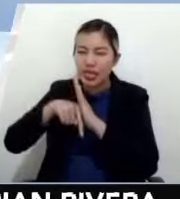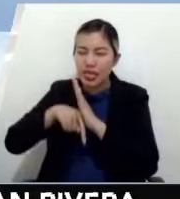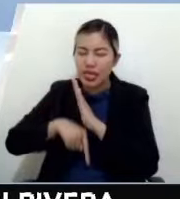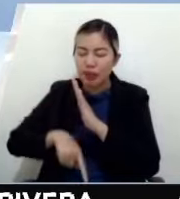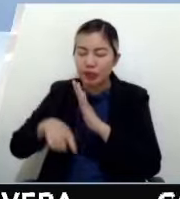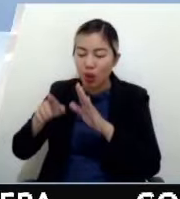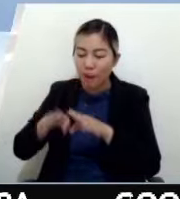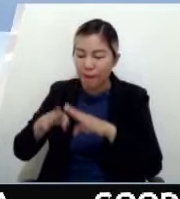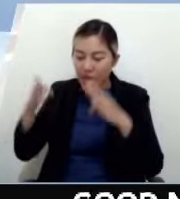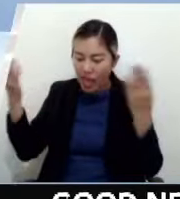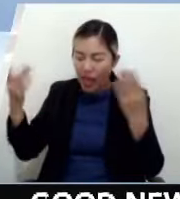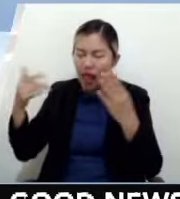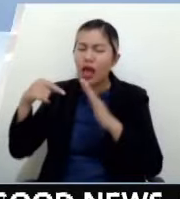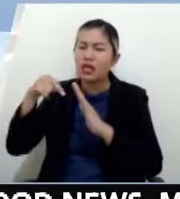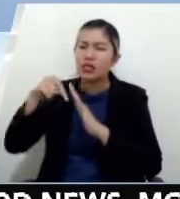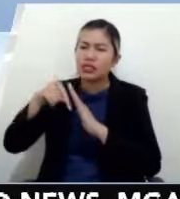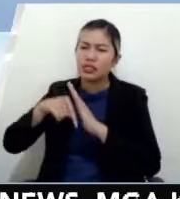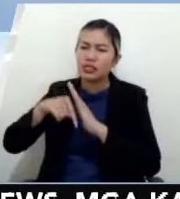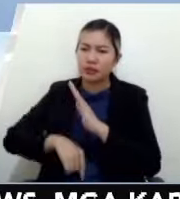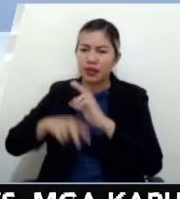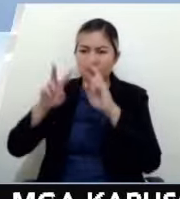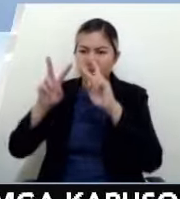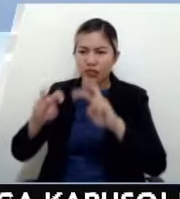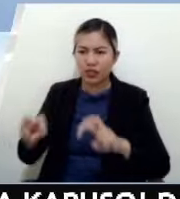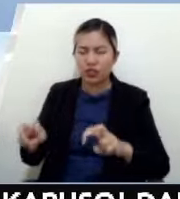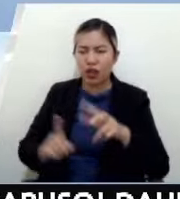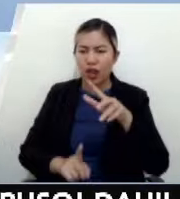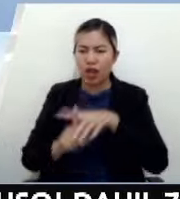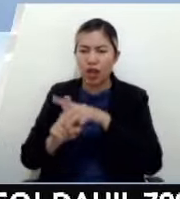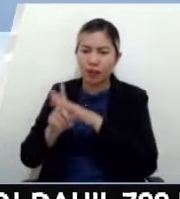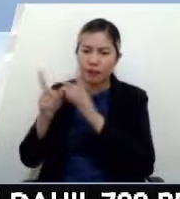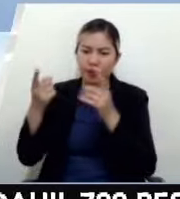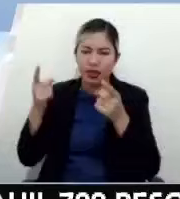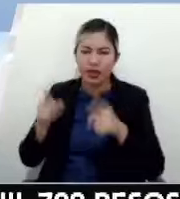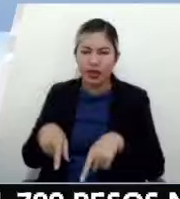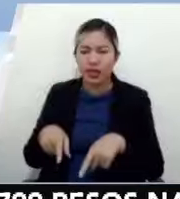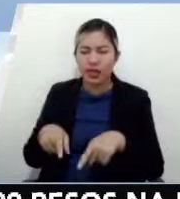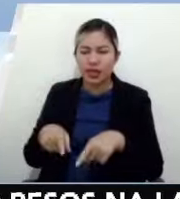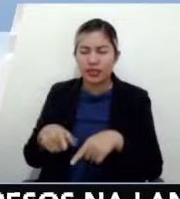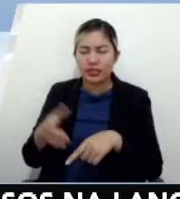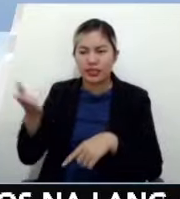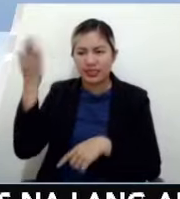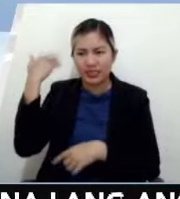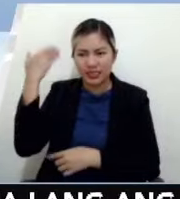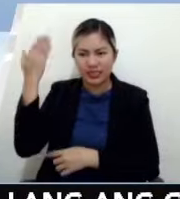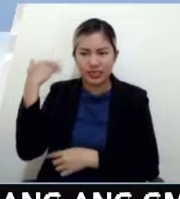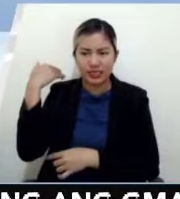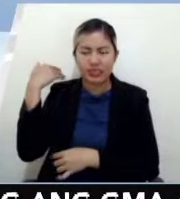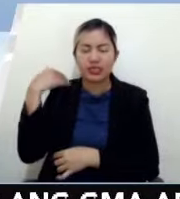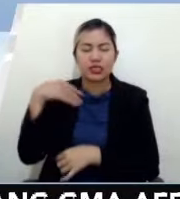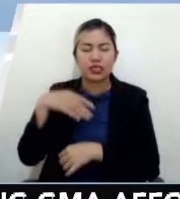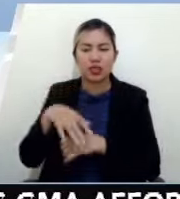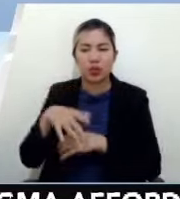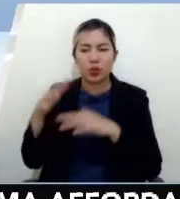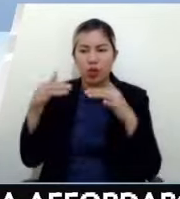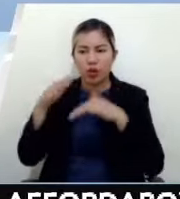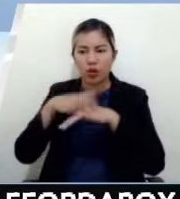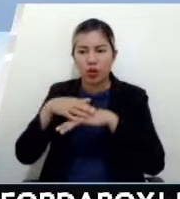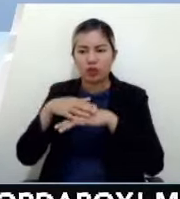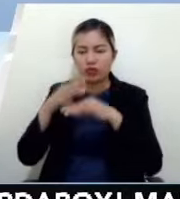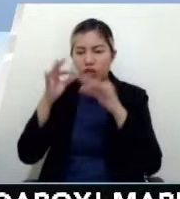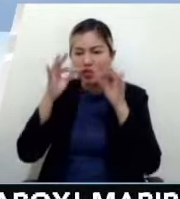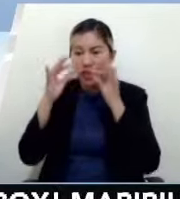kaya yung mga bagay na nangyari noong Uh so-called drug war ay Ngayon unti-unting lumalabas yan